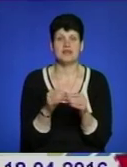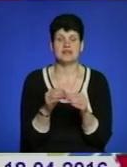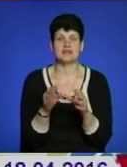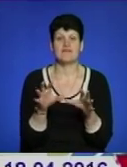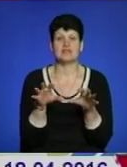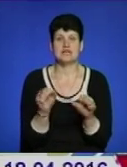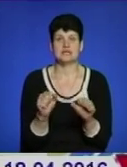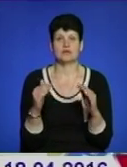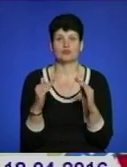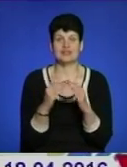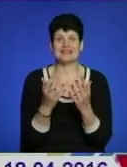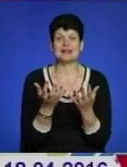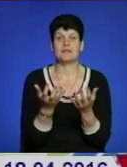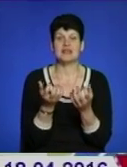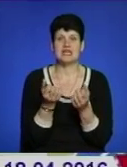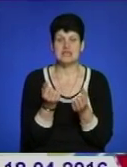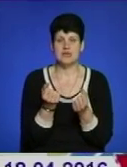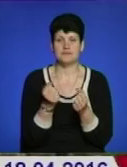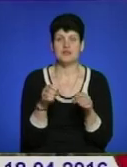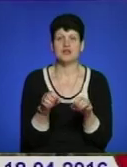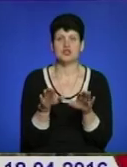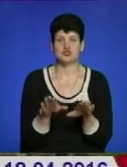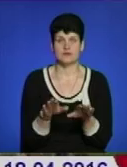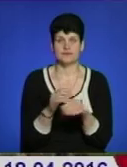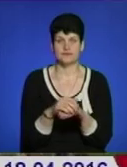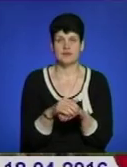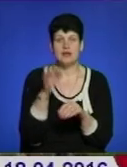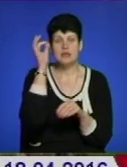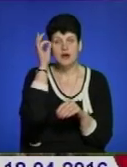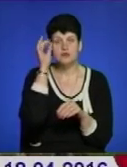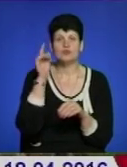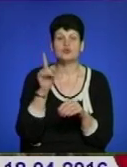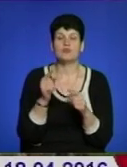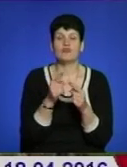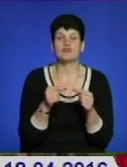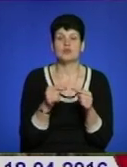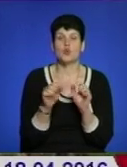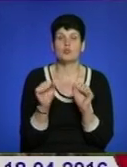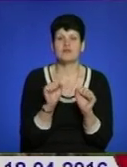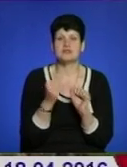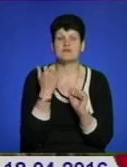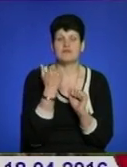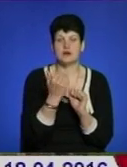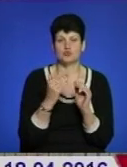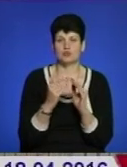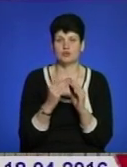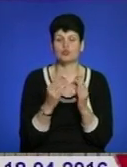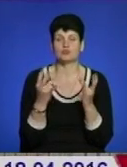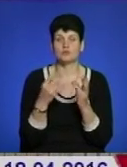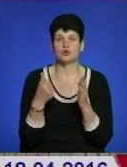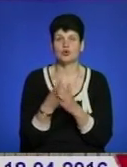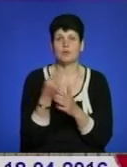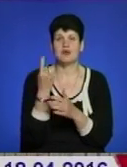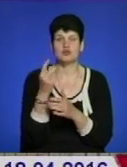власників будинків для прийняття рішень. Нагадуємо, що визначитися з управлінцем вашого будинку потрібно до